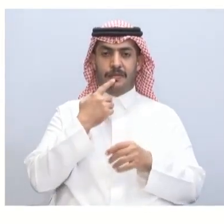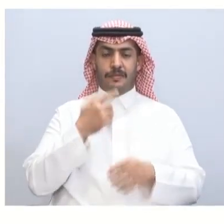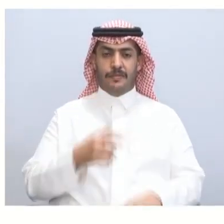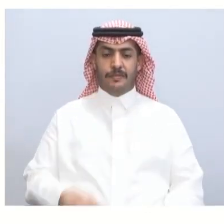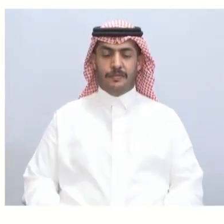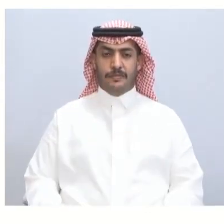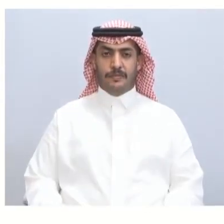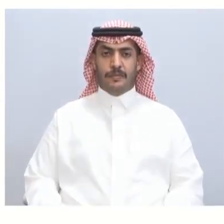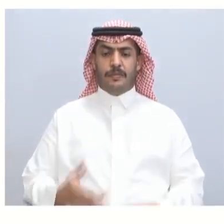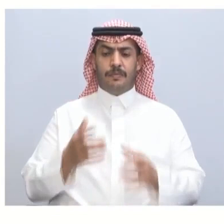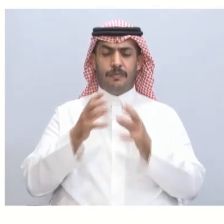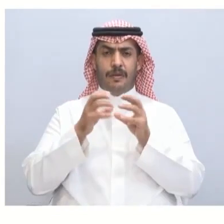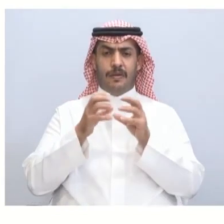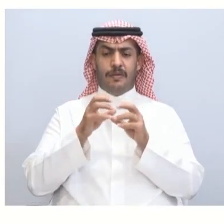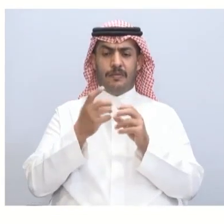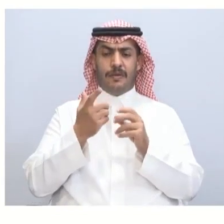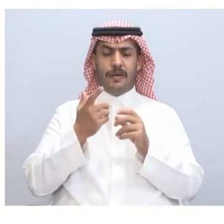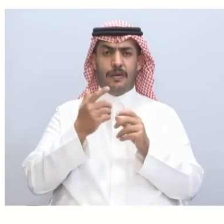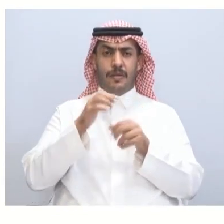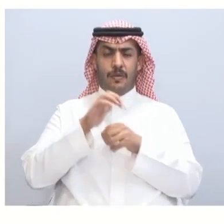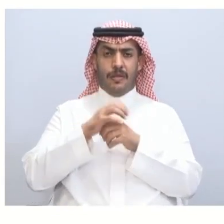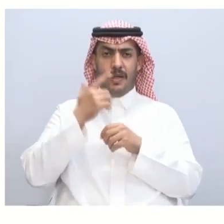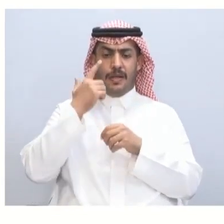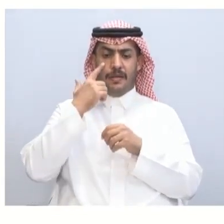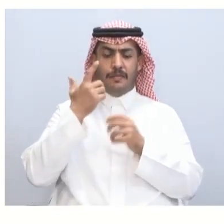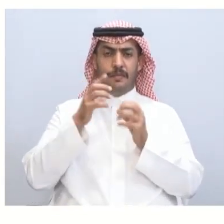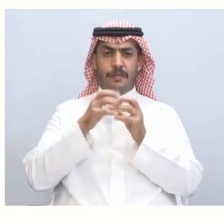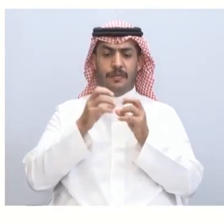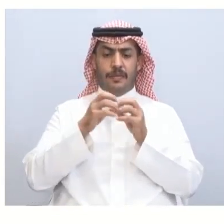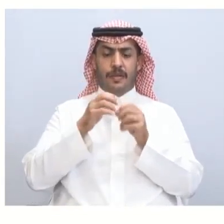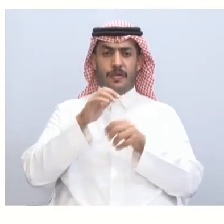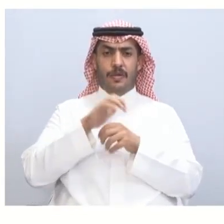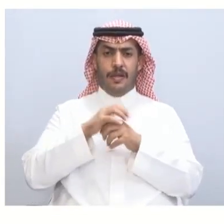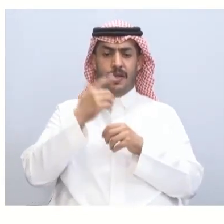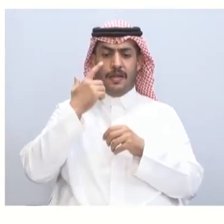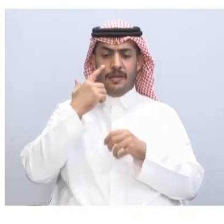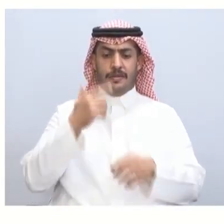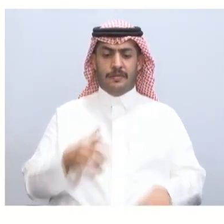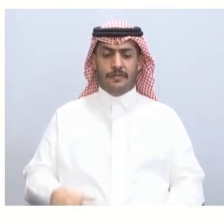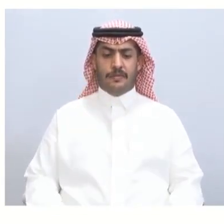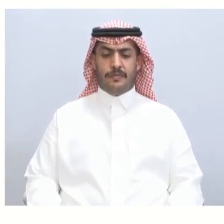الحمراء مفهوم الضغوط الحياتيه عرف مفهوم الضغوط